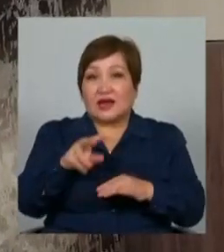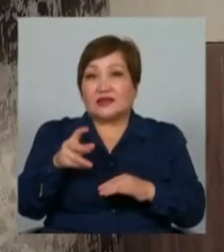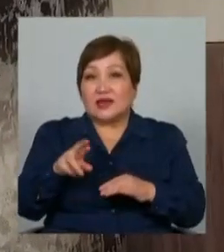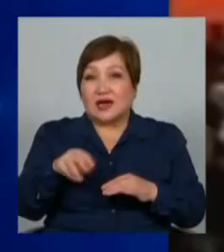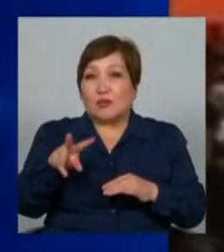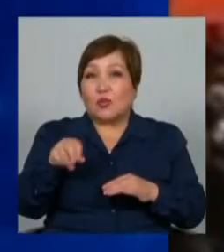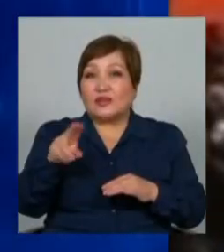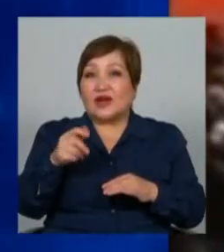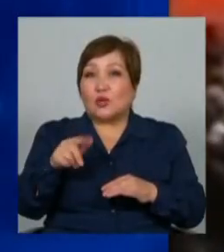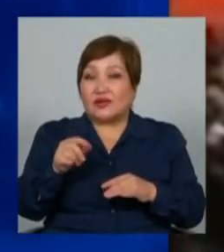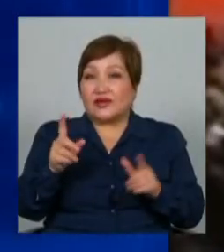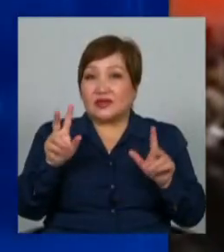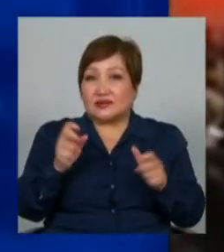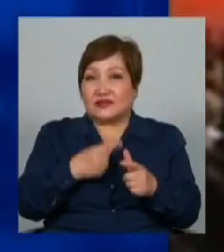аталды.